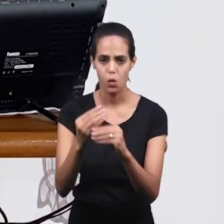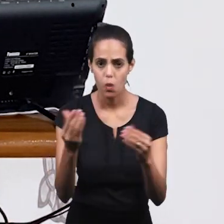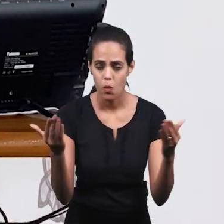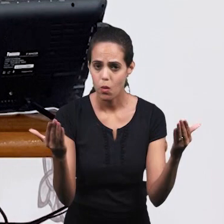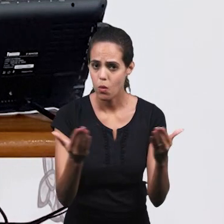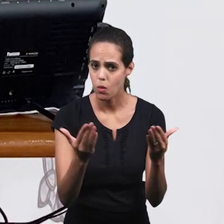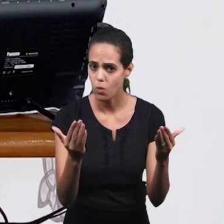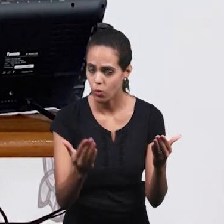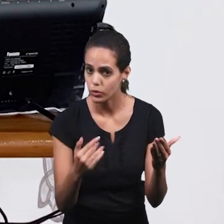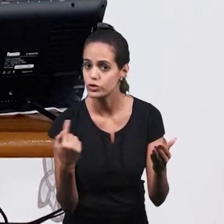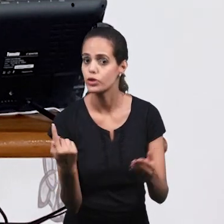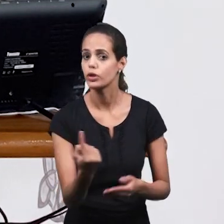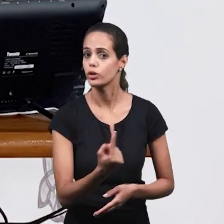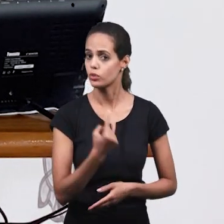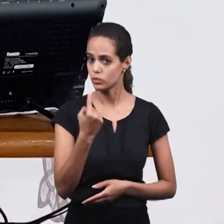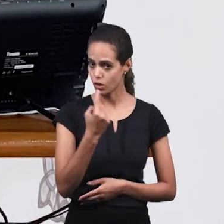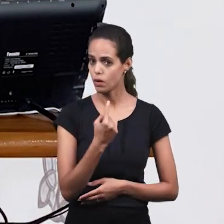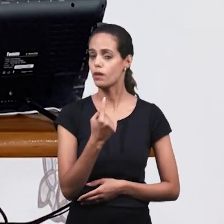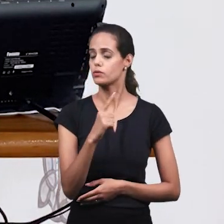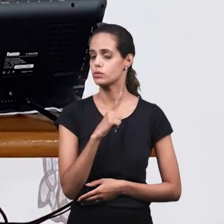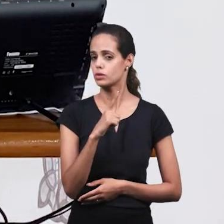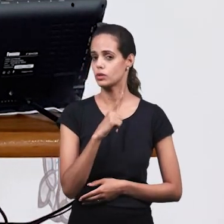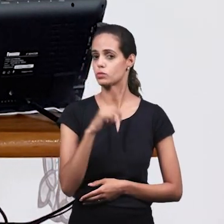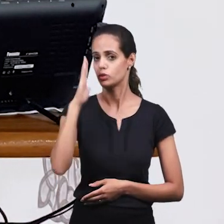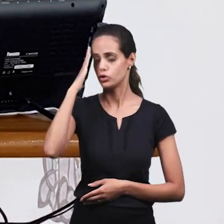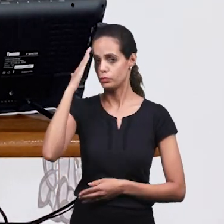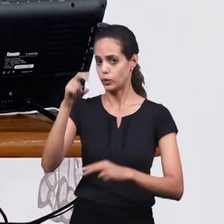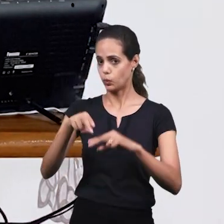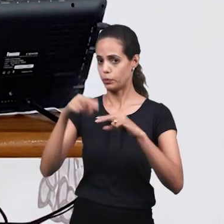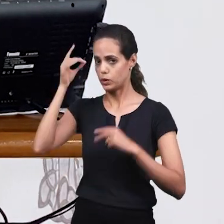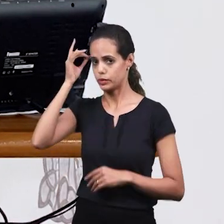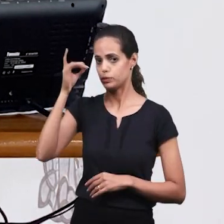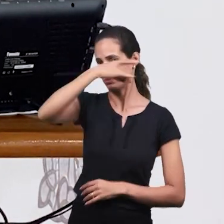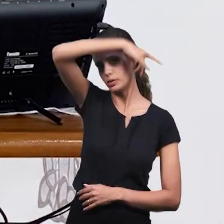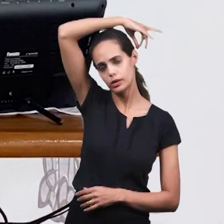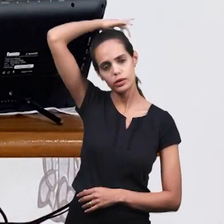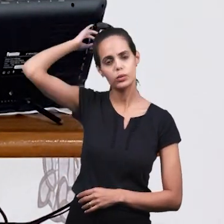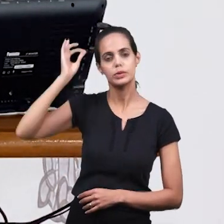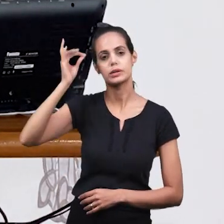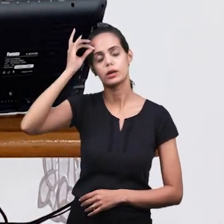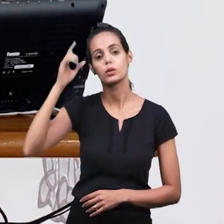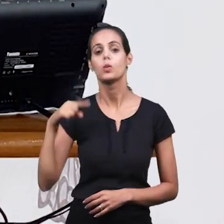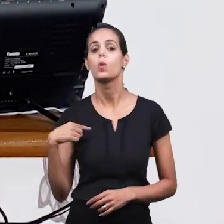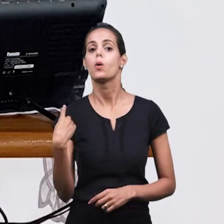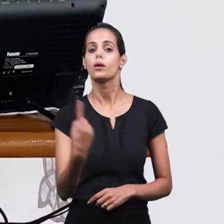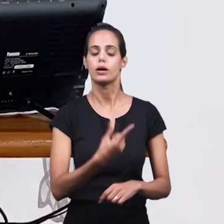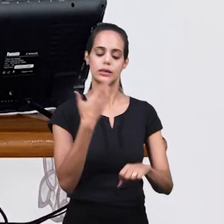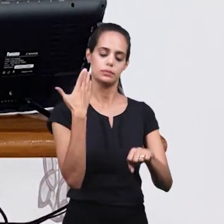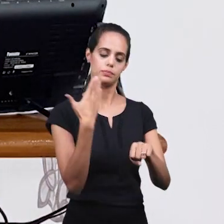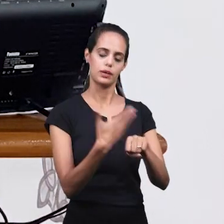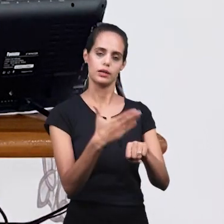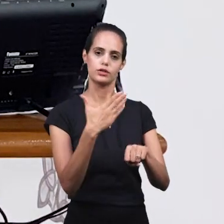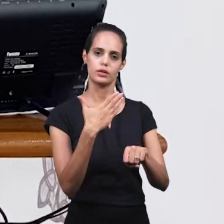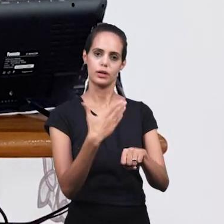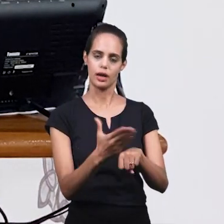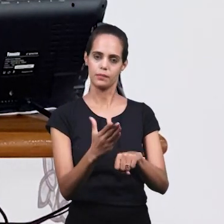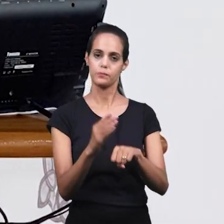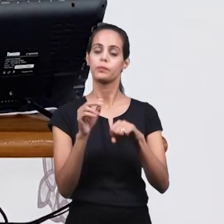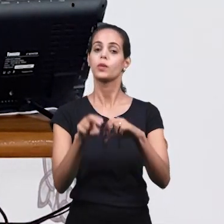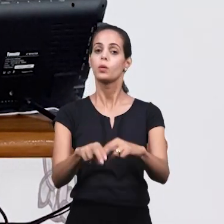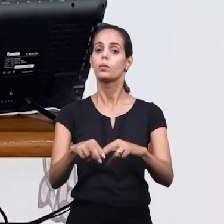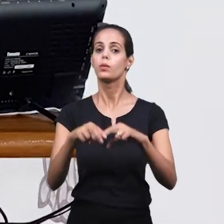pratique des enseignements que le Saint-Esprit révèle dans cette dernière heure pour